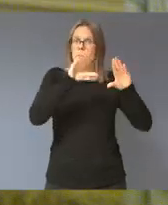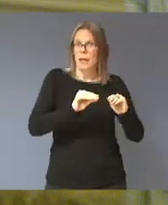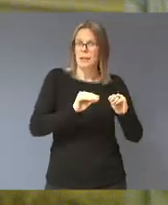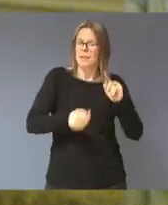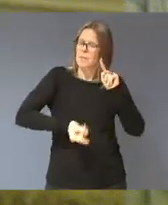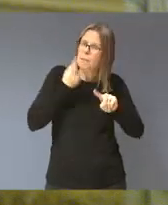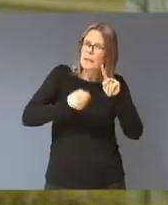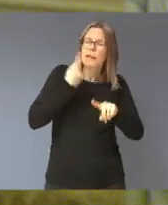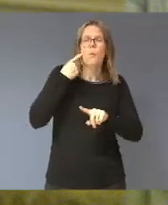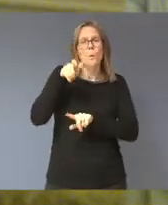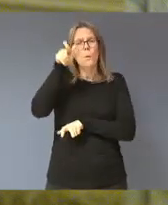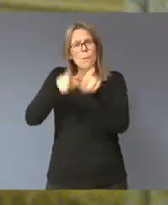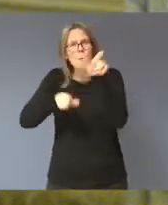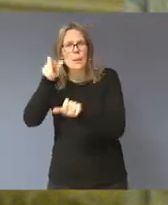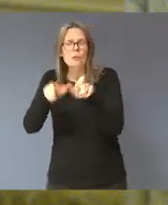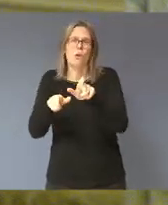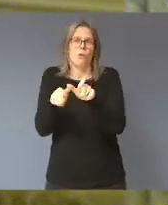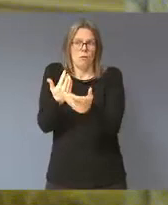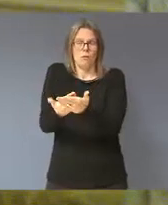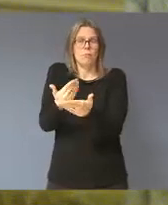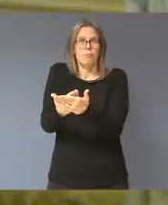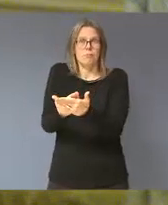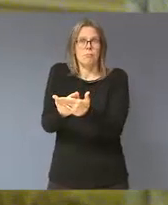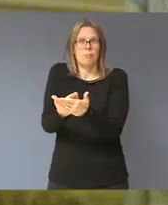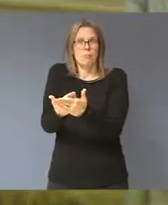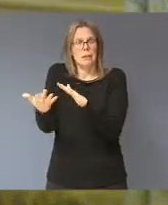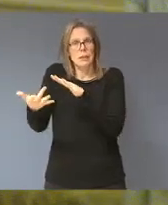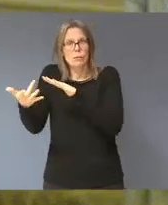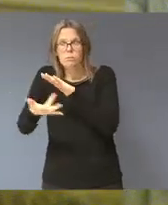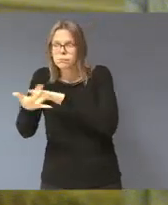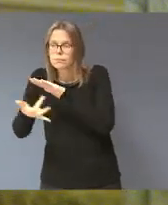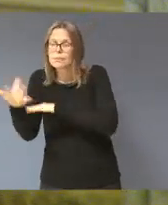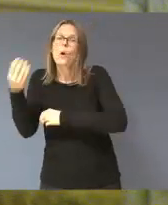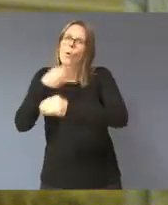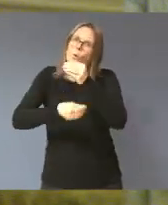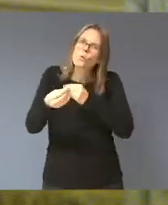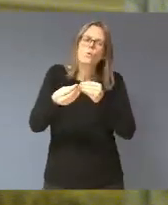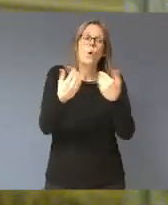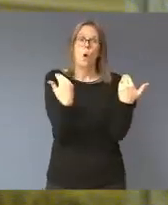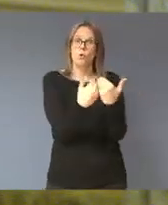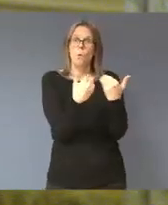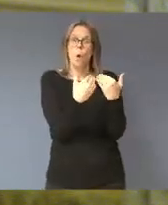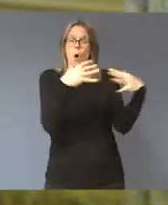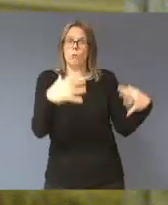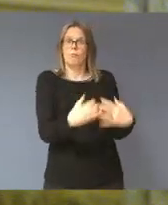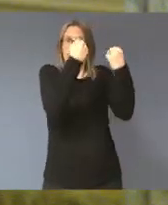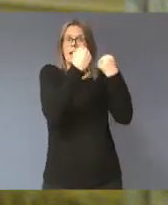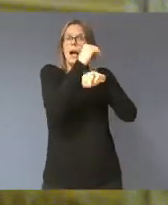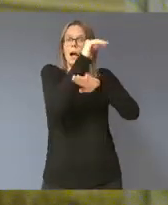dédiées aujourd'hui sur la ville de Reims à des personnes en situation soit de demandeurs d'asile, soit qui